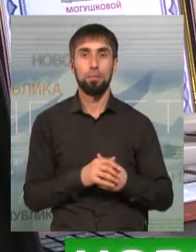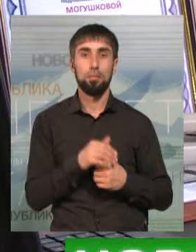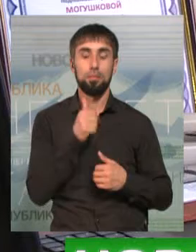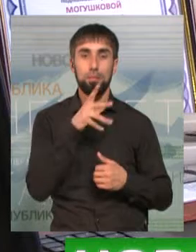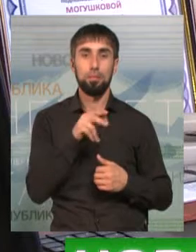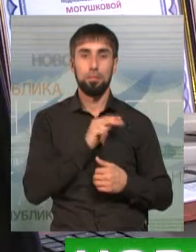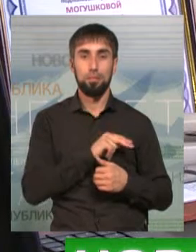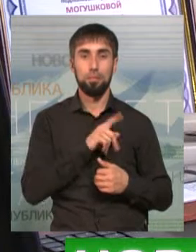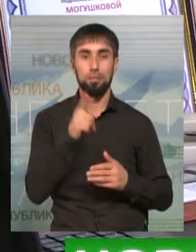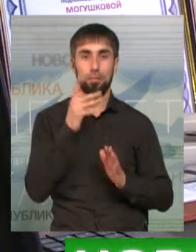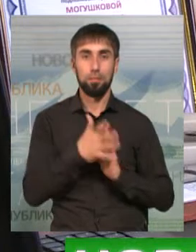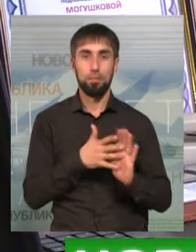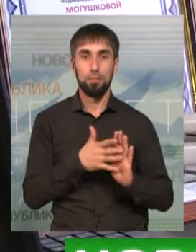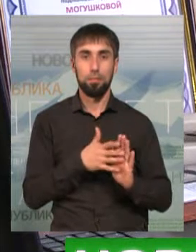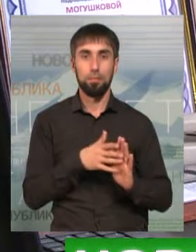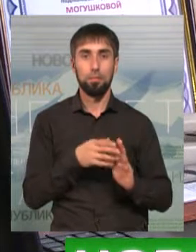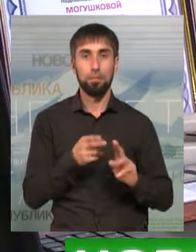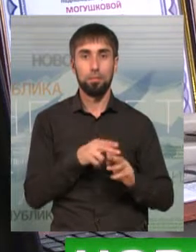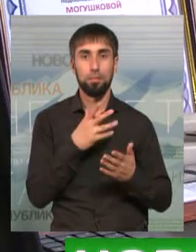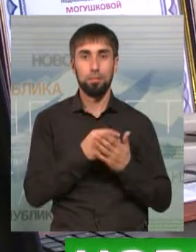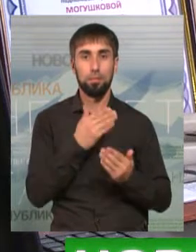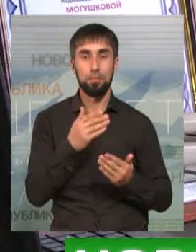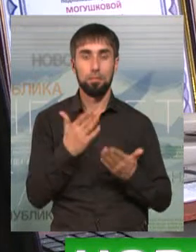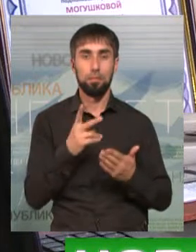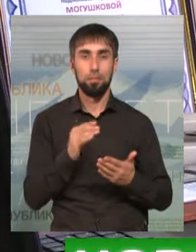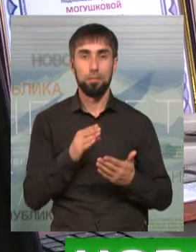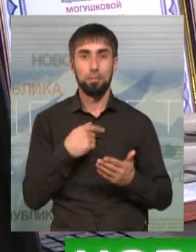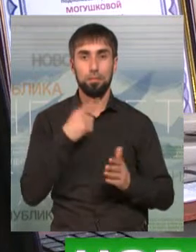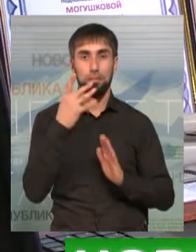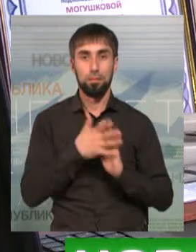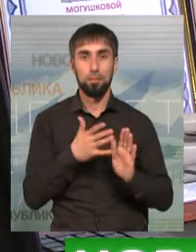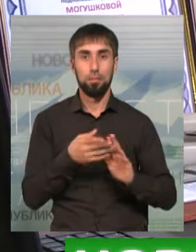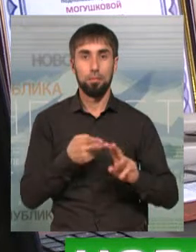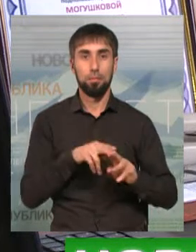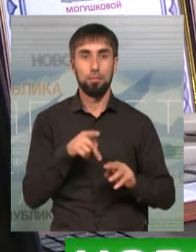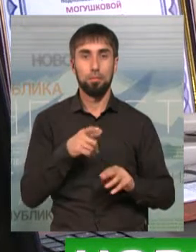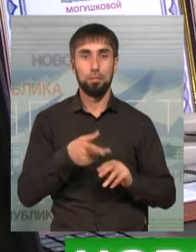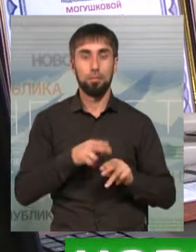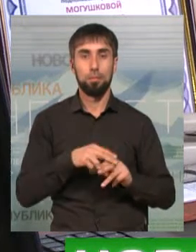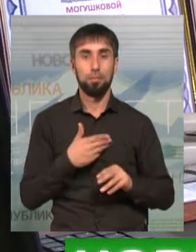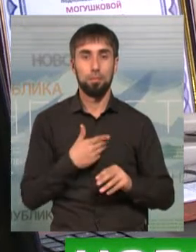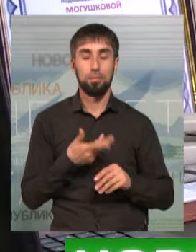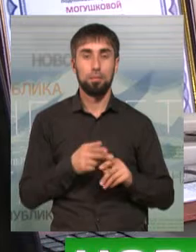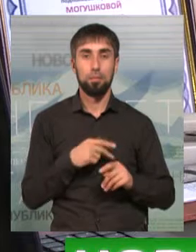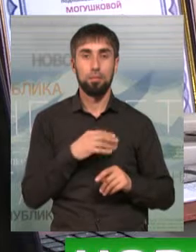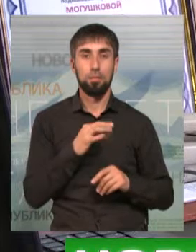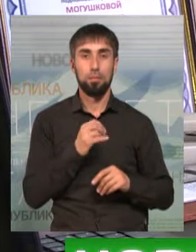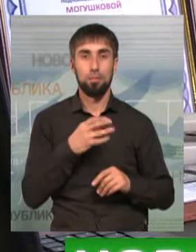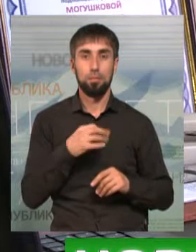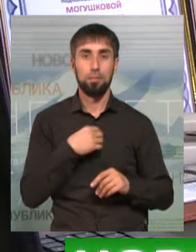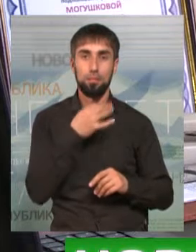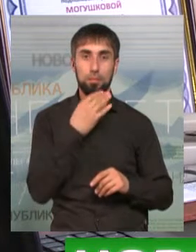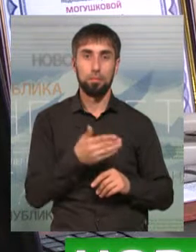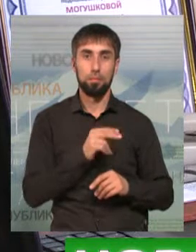что твое это или нет. И я поняла, что это мое. Мне особенно вот нравится